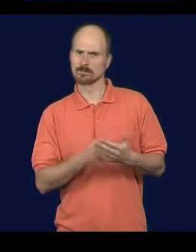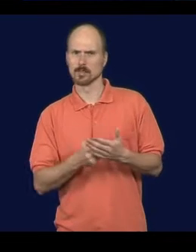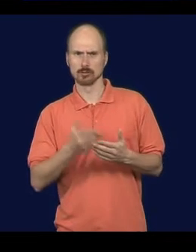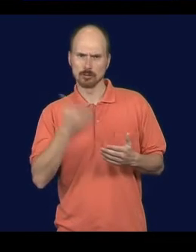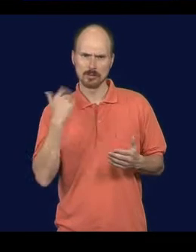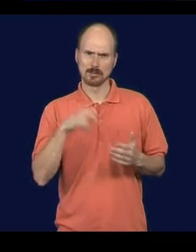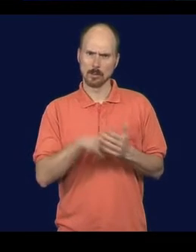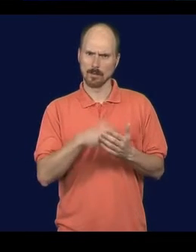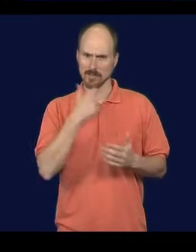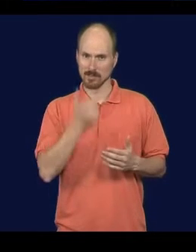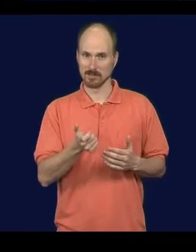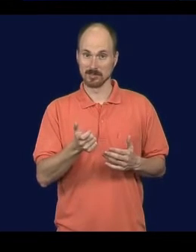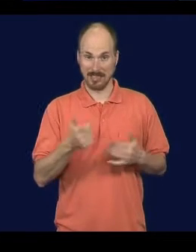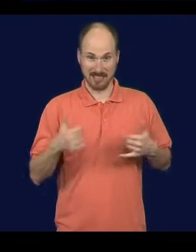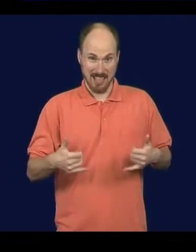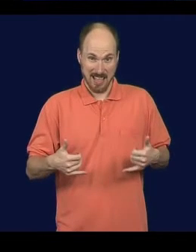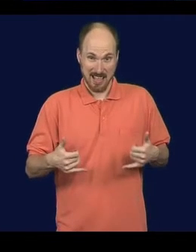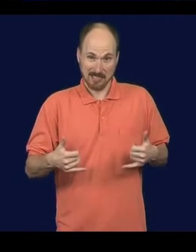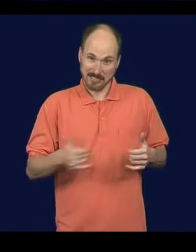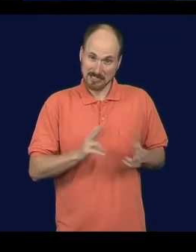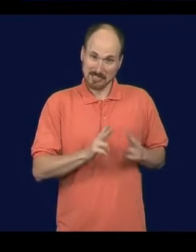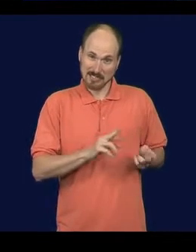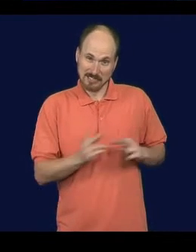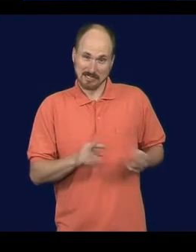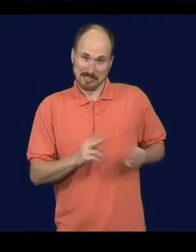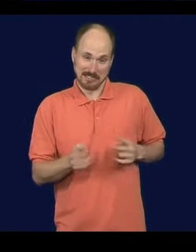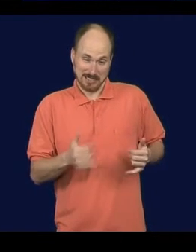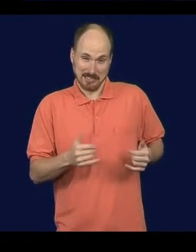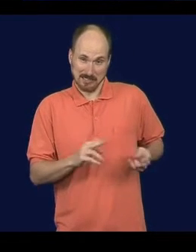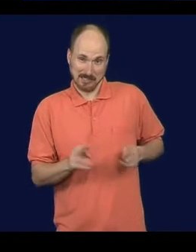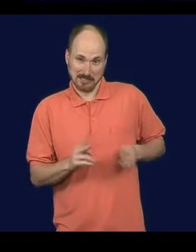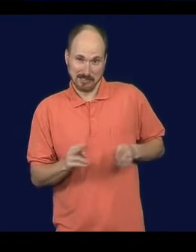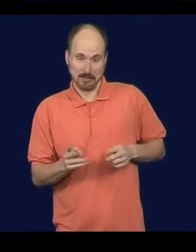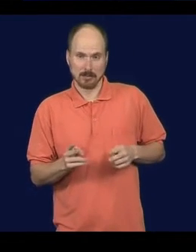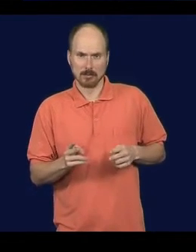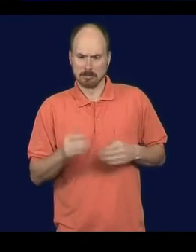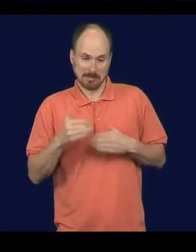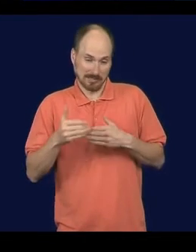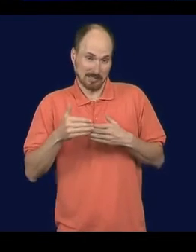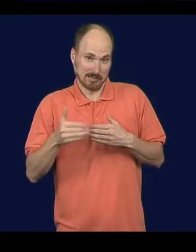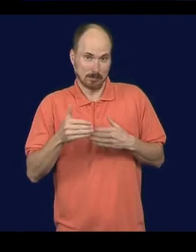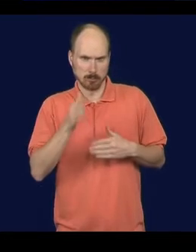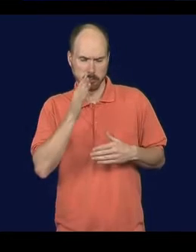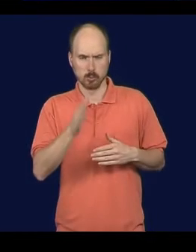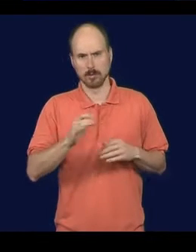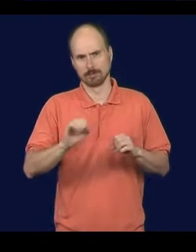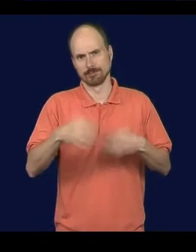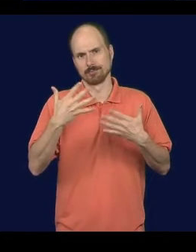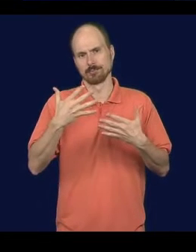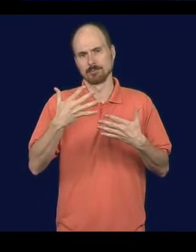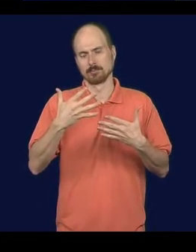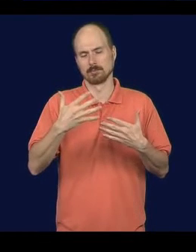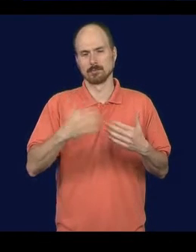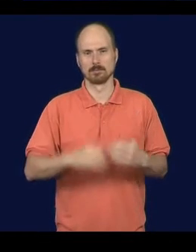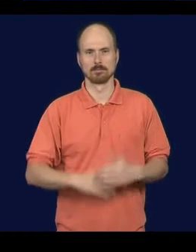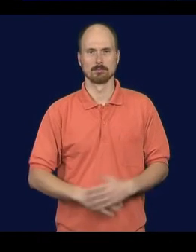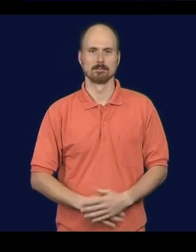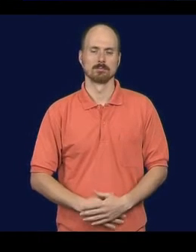zabývá dvěma situacemi. První z nich je klasická navigace z aktuální pozice do cílové pozice a to